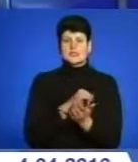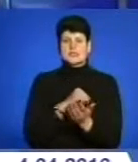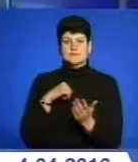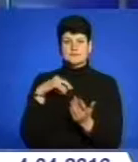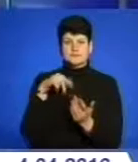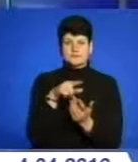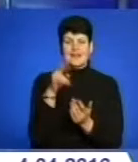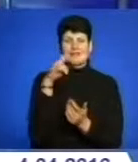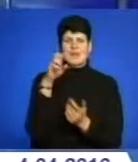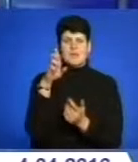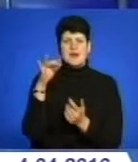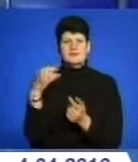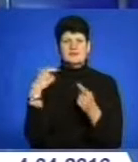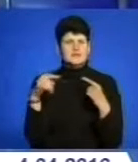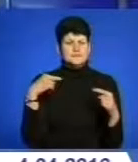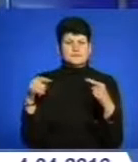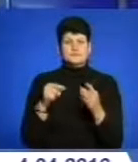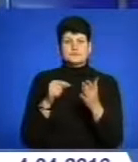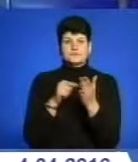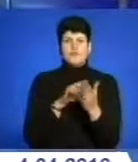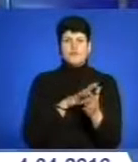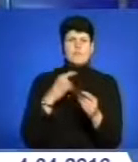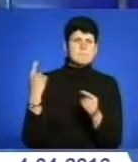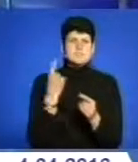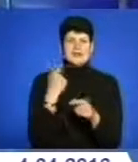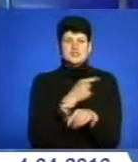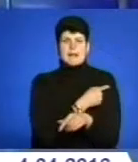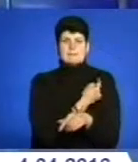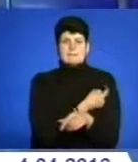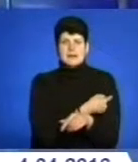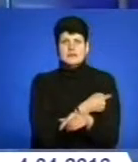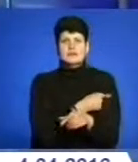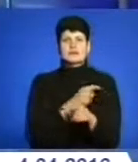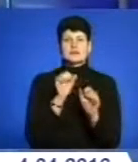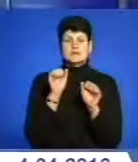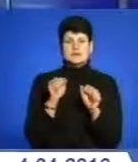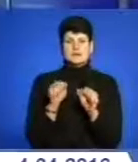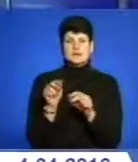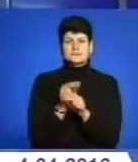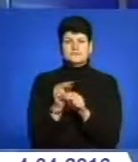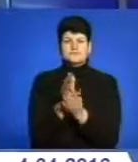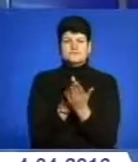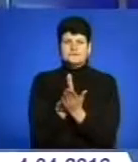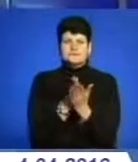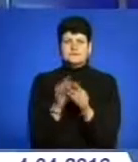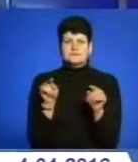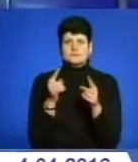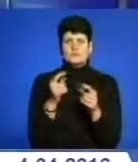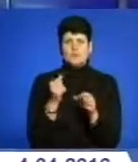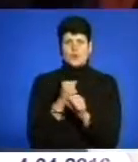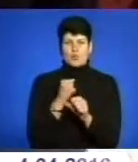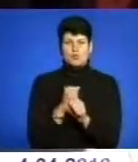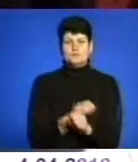пройшов Дебальцеве та інші гарячі точки. Був серед перших медиків, яким довелося налагодити лікарську хірургічно-реанімаційну роботу.